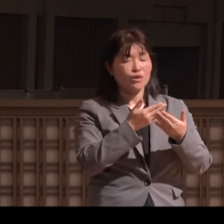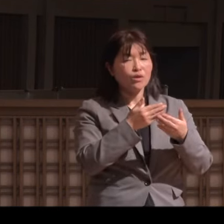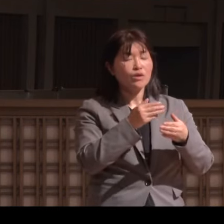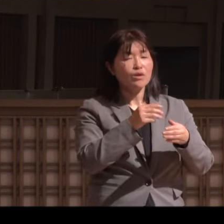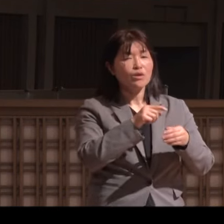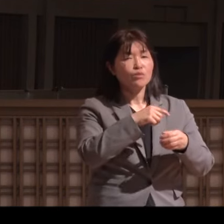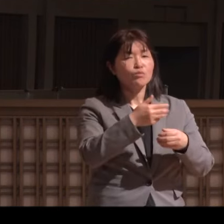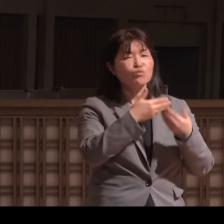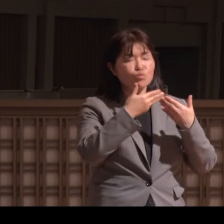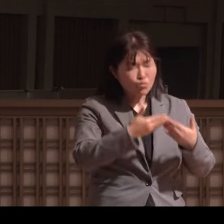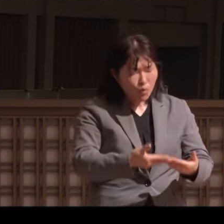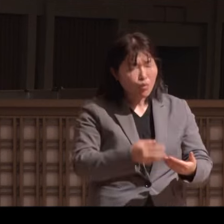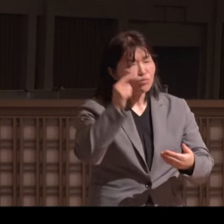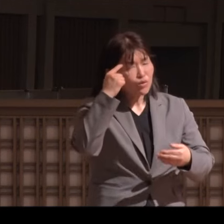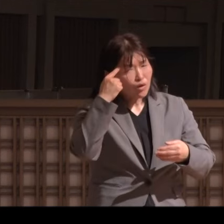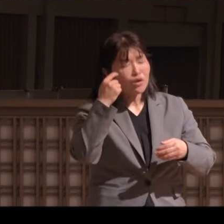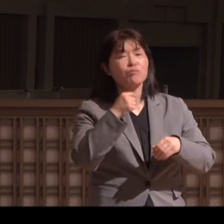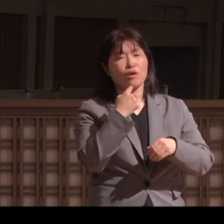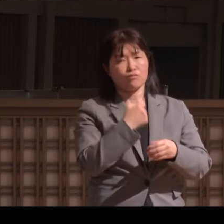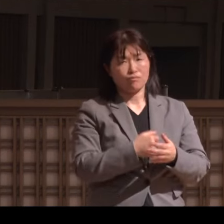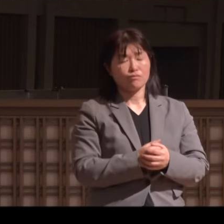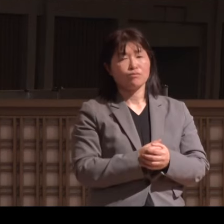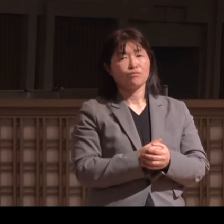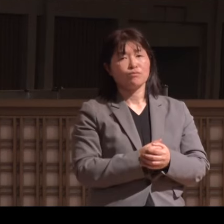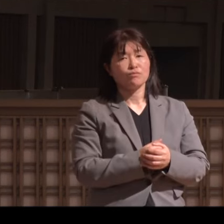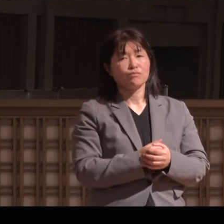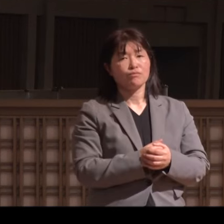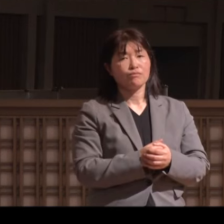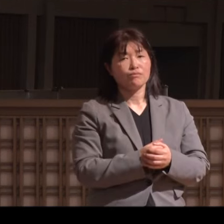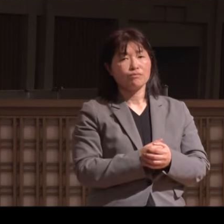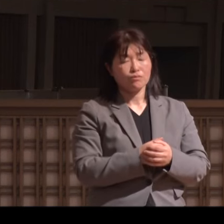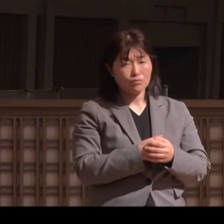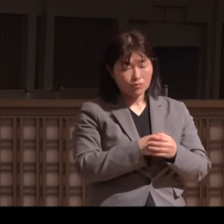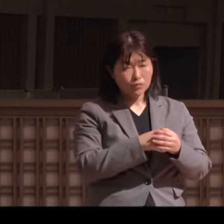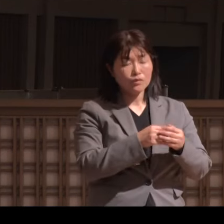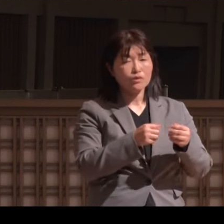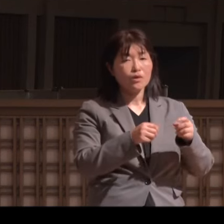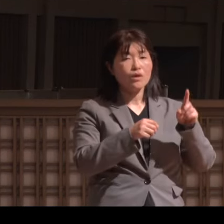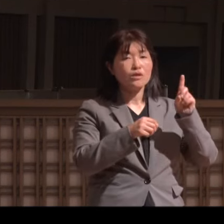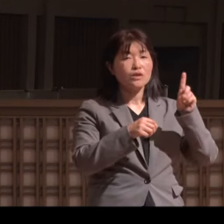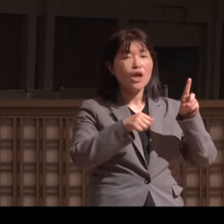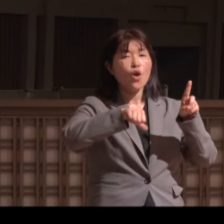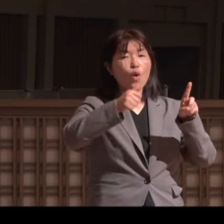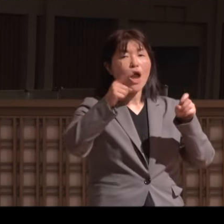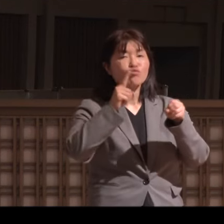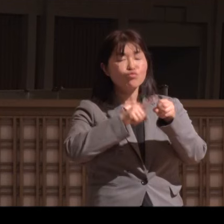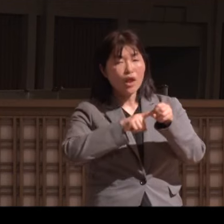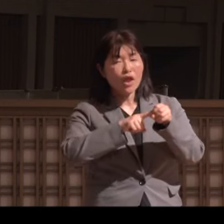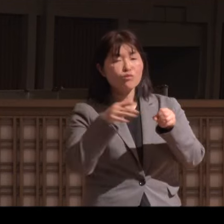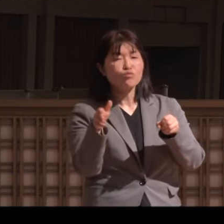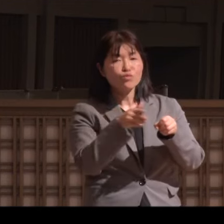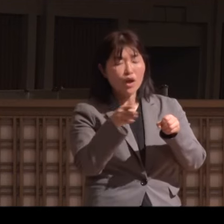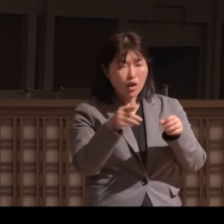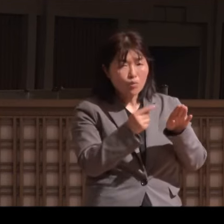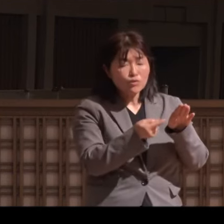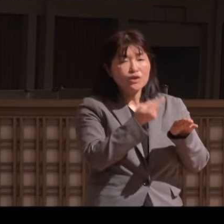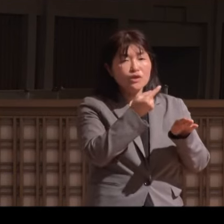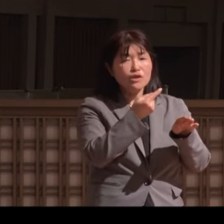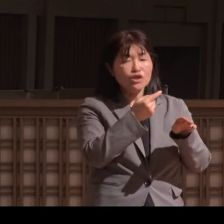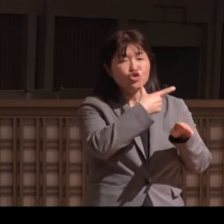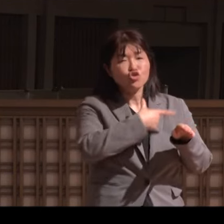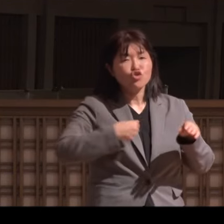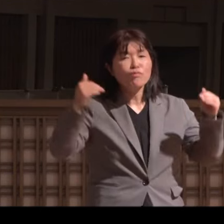大変あの重要に考えておりますまたえ西暦1500年の中頃を期限とする